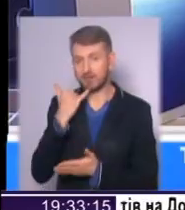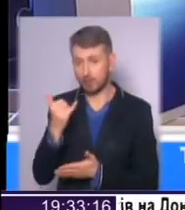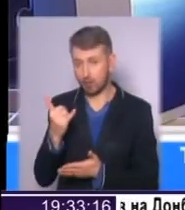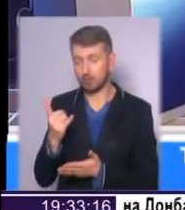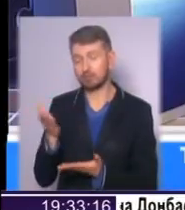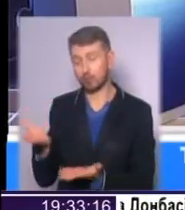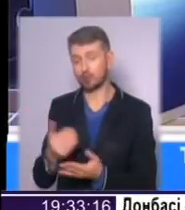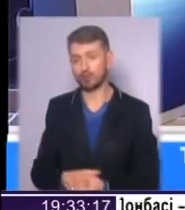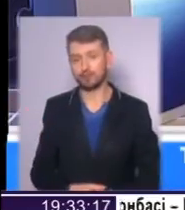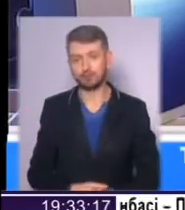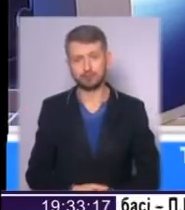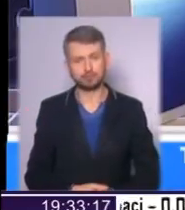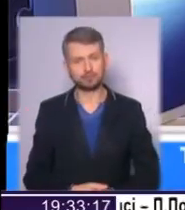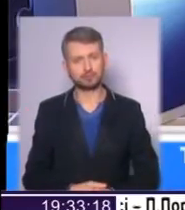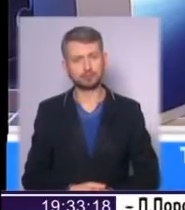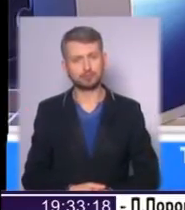будь ласка.